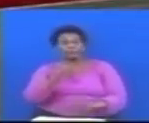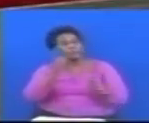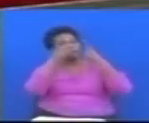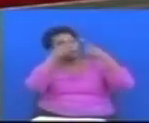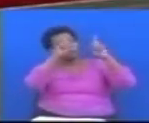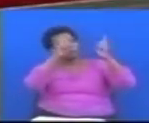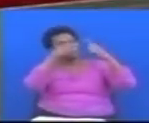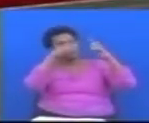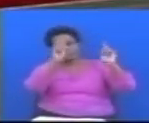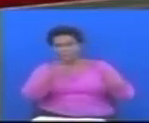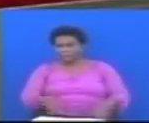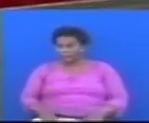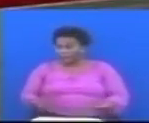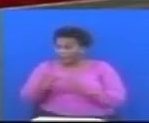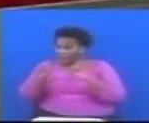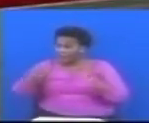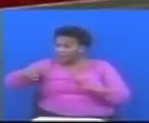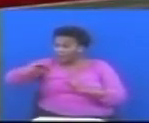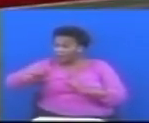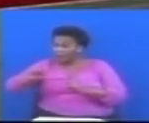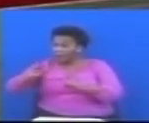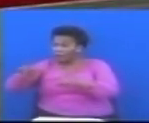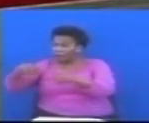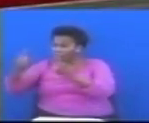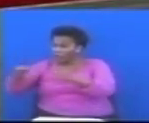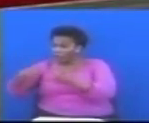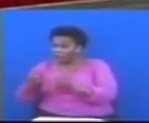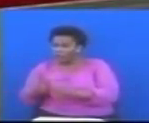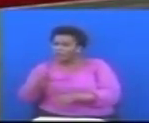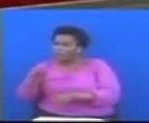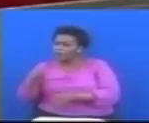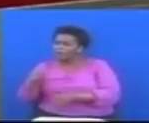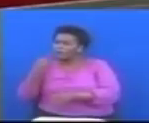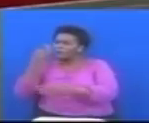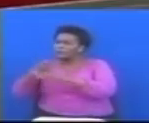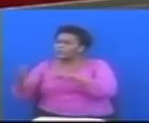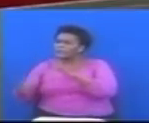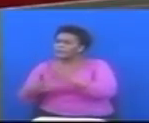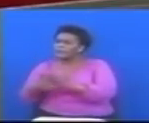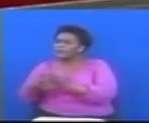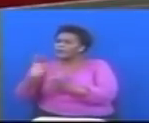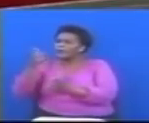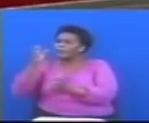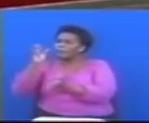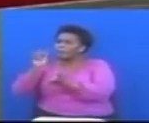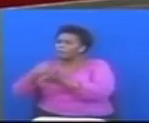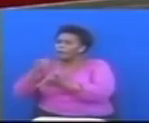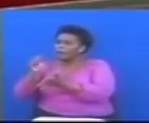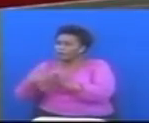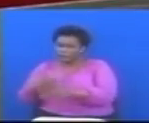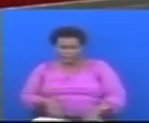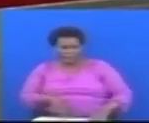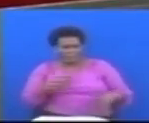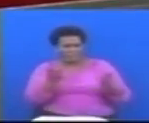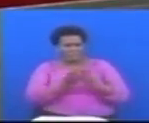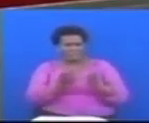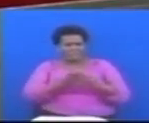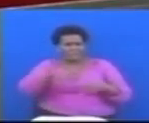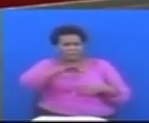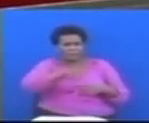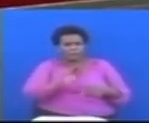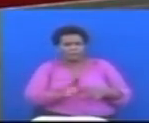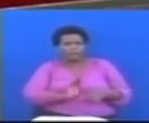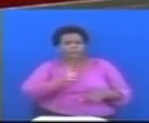kuna maeneo ambayo ni korofi Mheshimiwa Naibu Spika, tunaendelea kujenga kwa kiwango cha zege maeneo ambayo yalikuwa na vilima. Na harakati hizi Mheshimiwa Mwenyekiti, Mheshimiwa